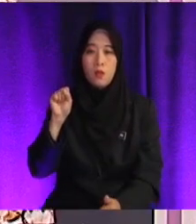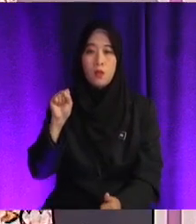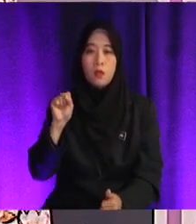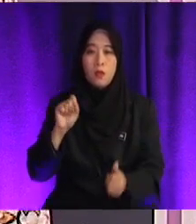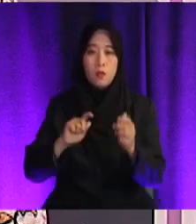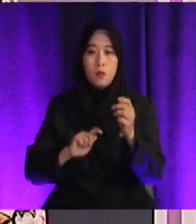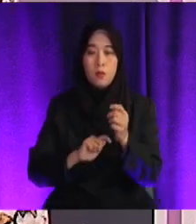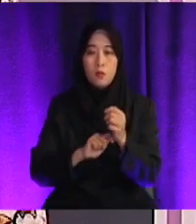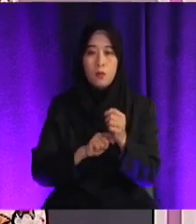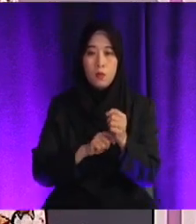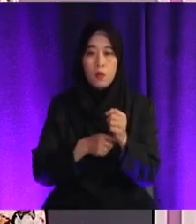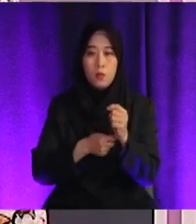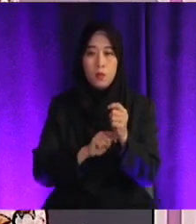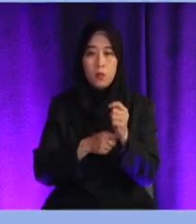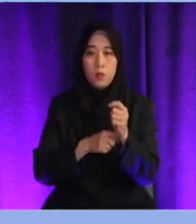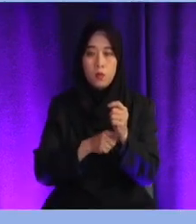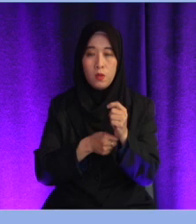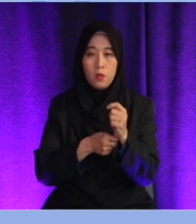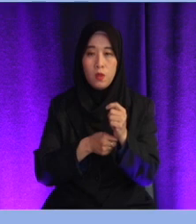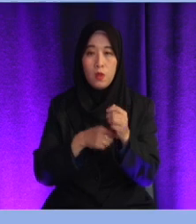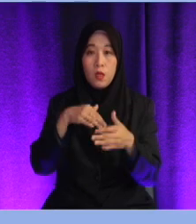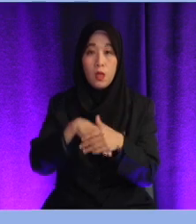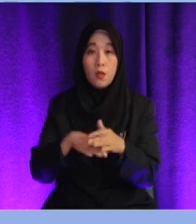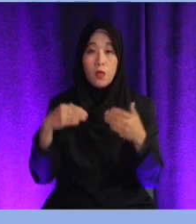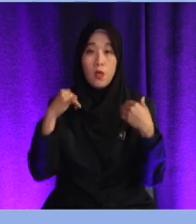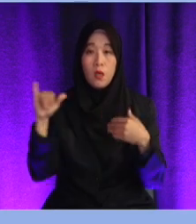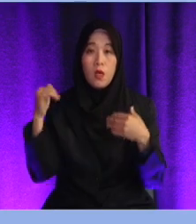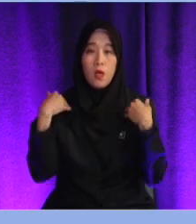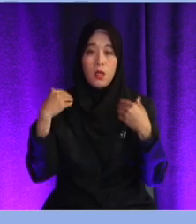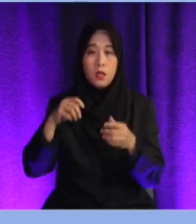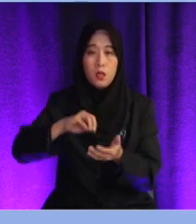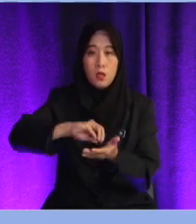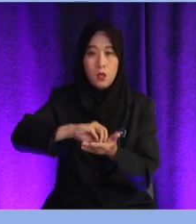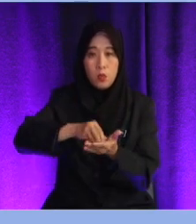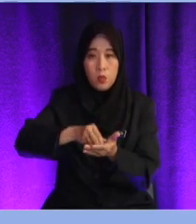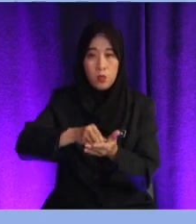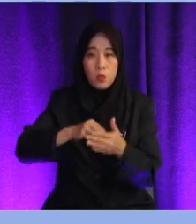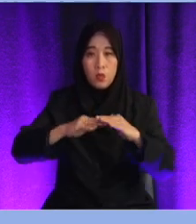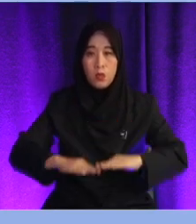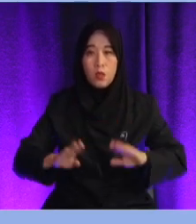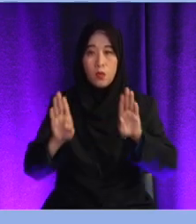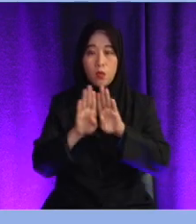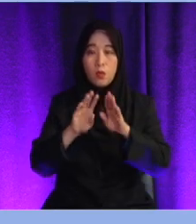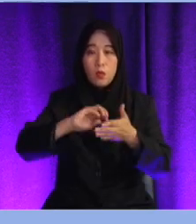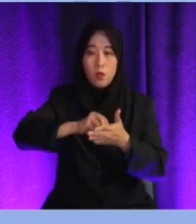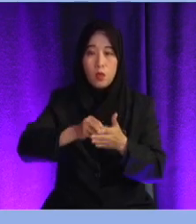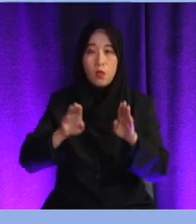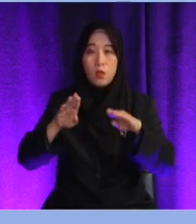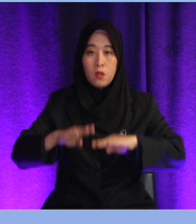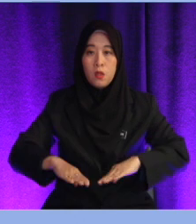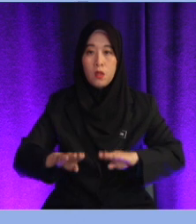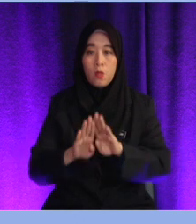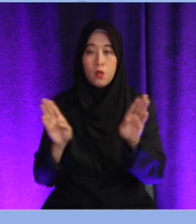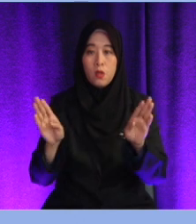talian terus. Dalam dia ada Swiss tekan tutup, Swiss tekan buka. Okey, kemudian geganti beban